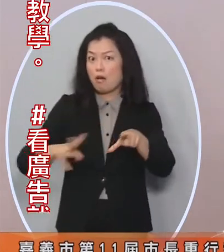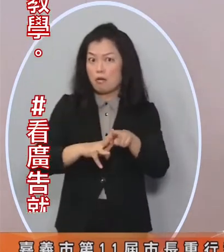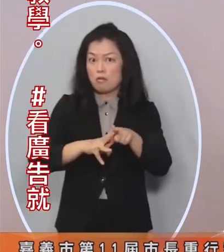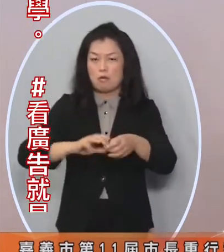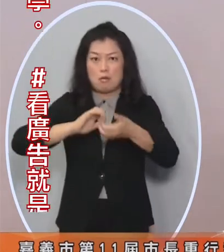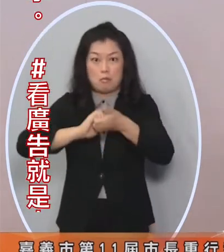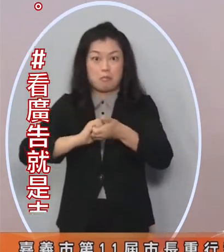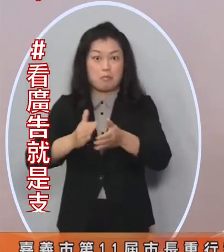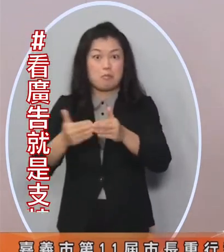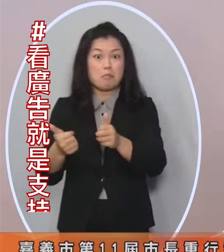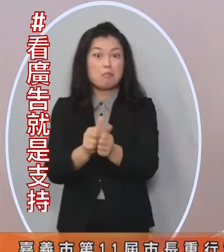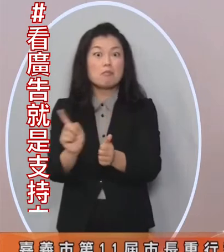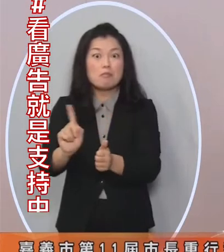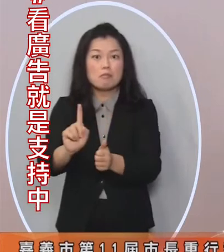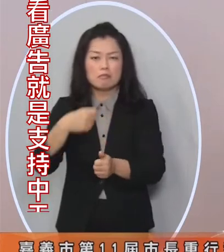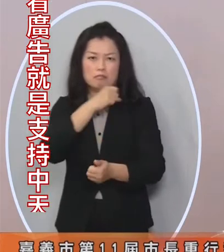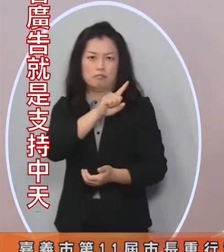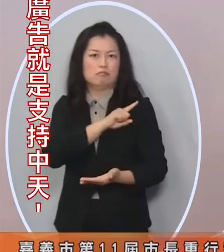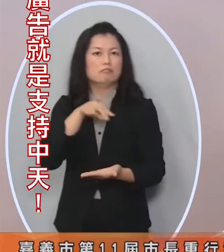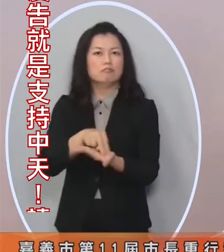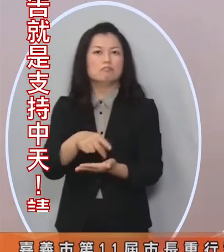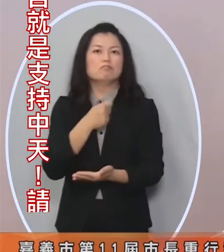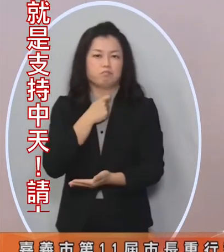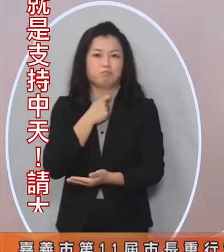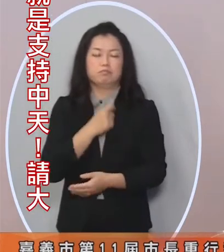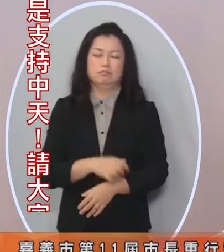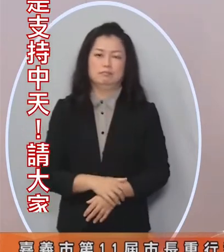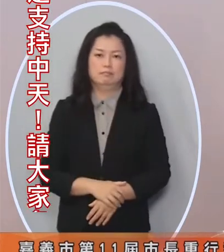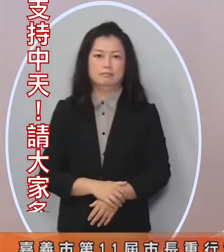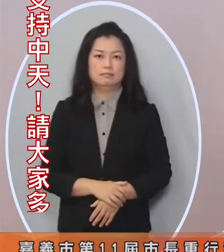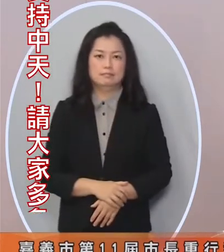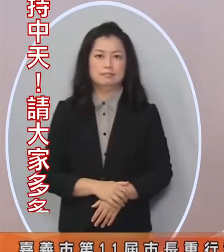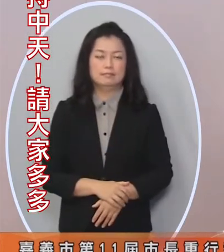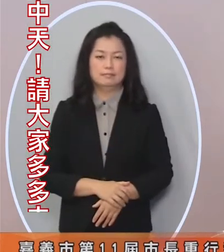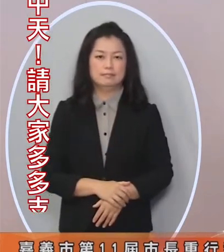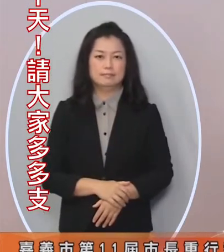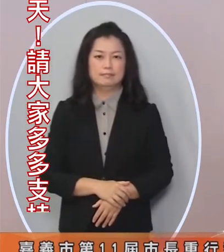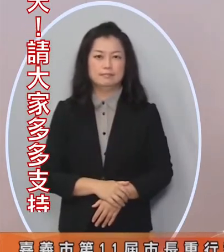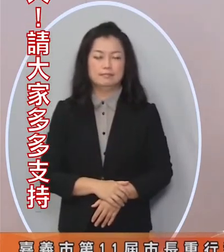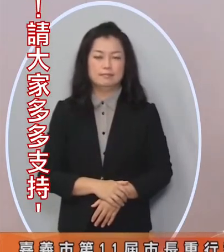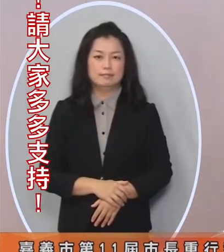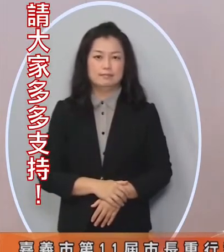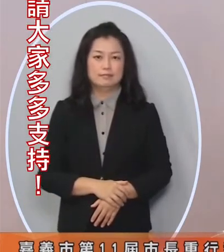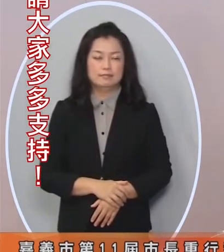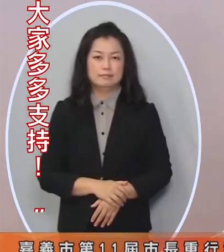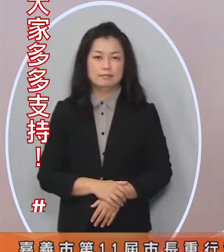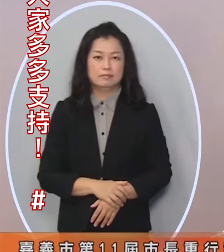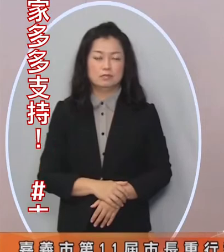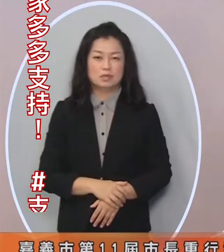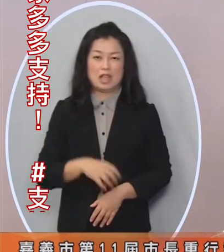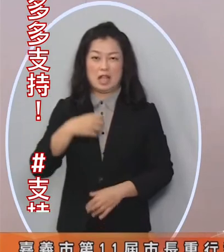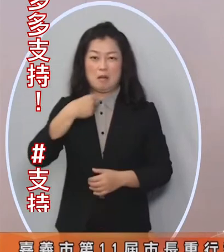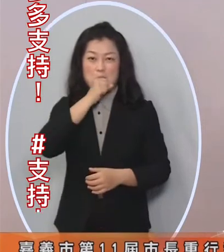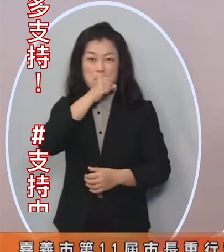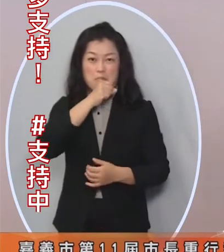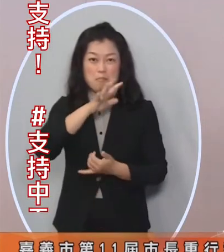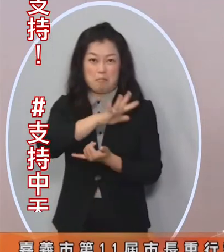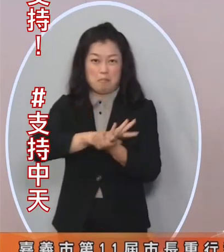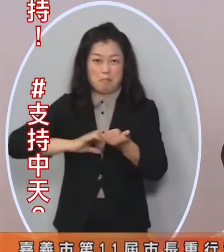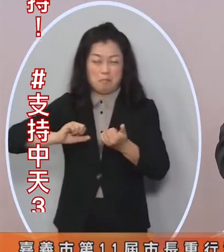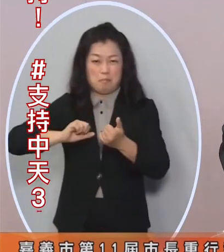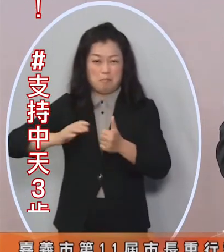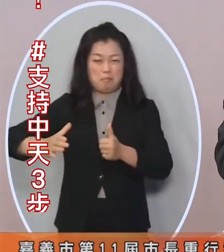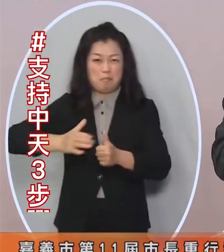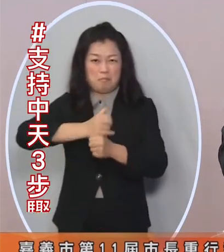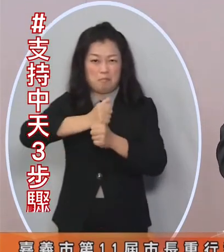要台湾独立，吼、哦！台湾的，吼、哦！总体战略，台湾